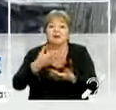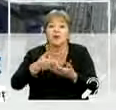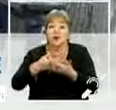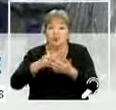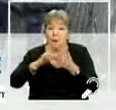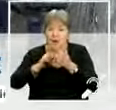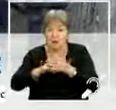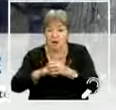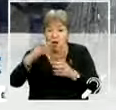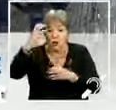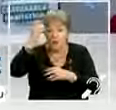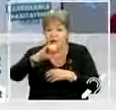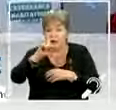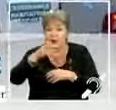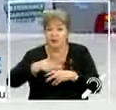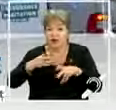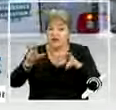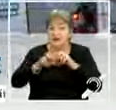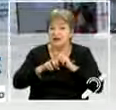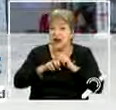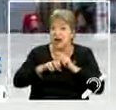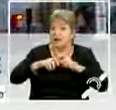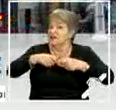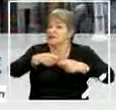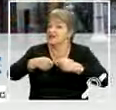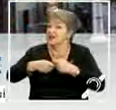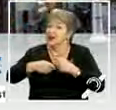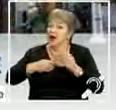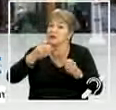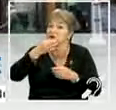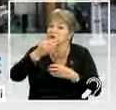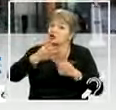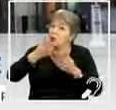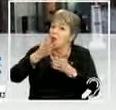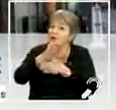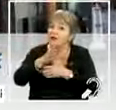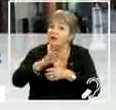înapoi, iar sindicatele spun că vor continua să protesteze și să blocheze Franța.